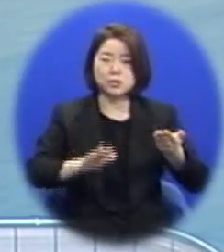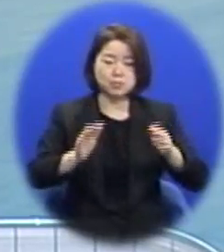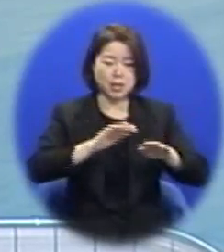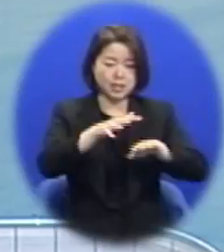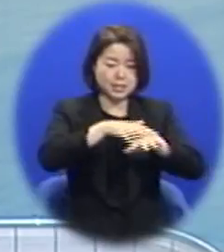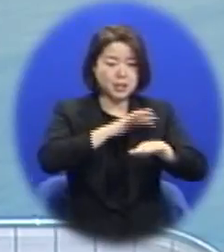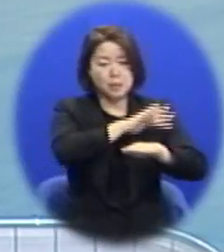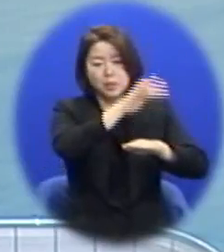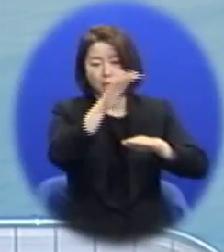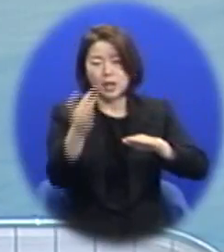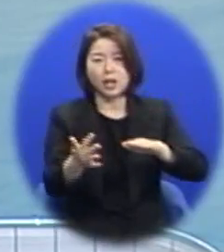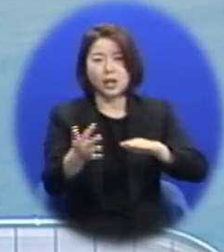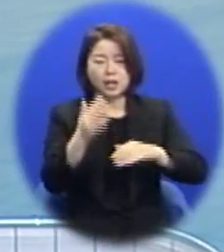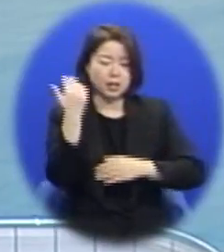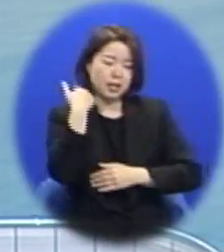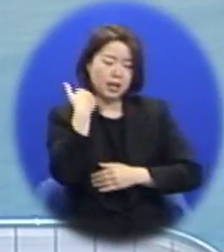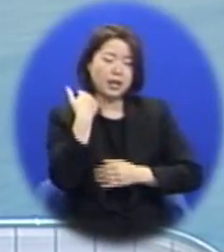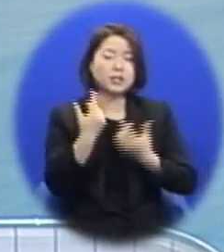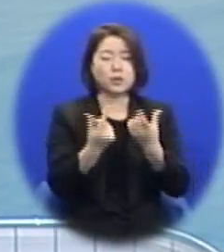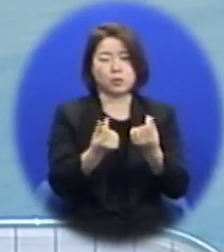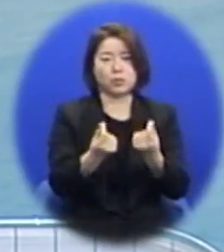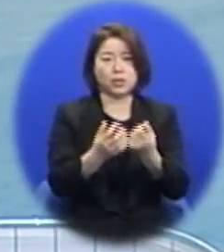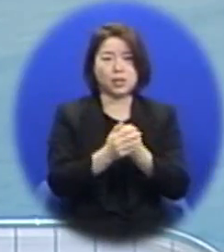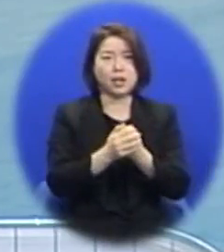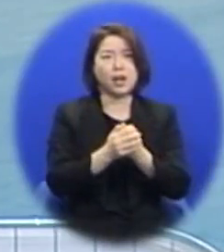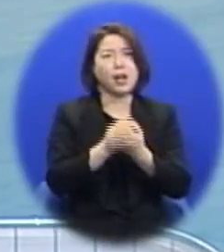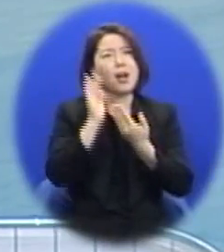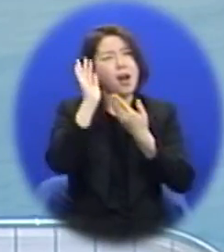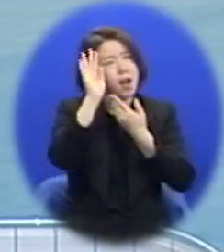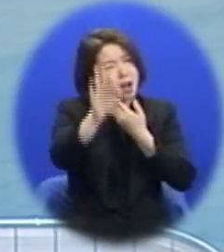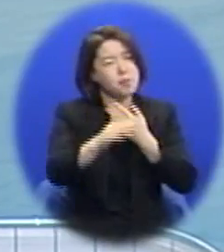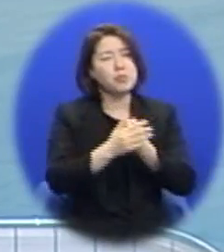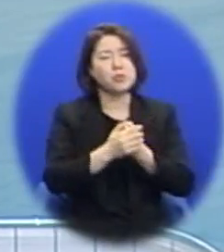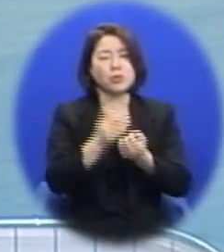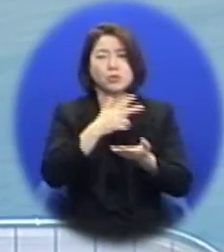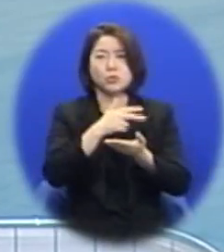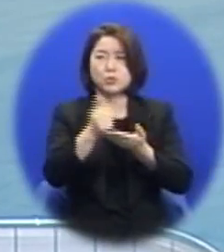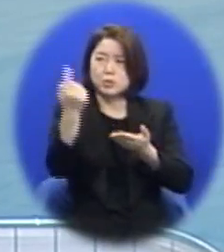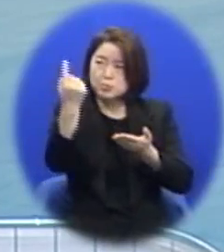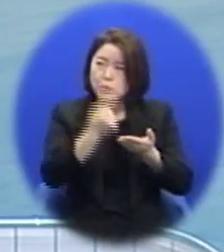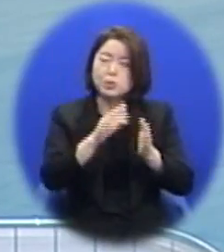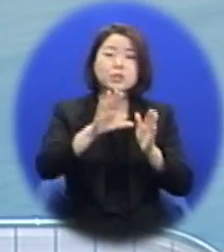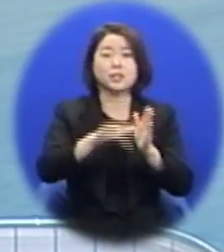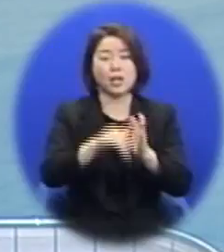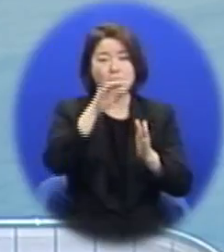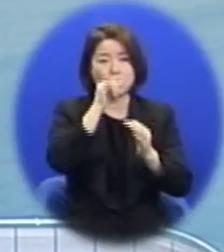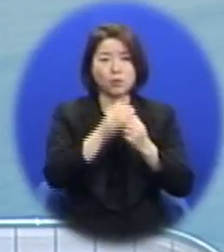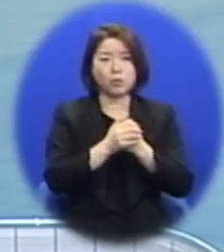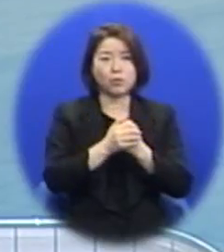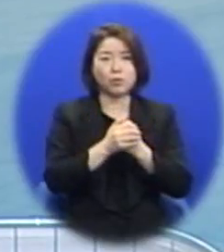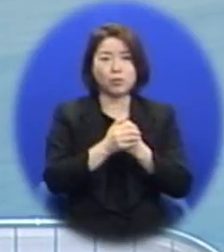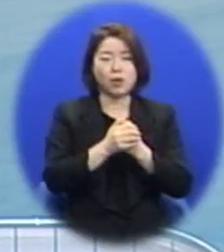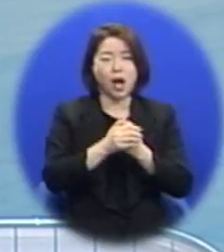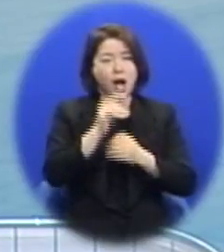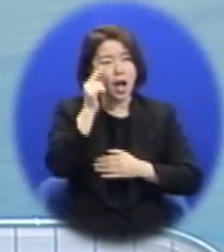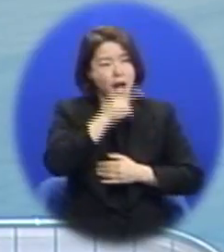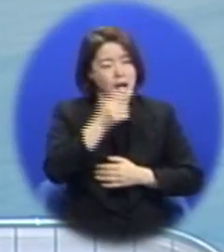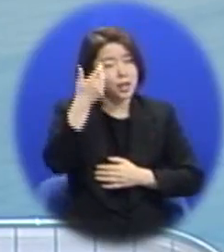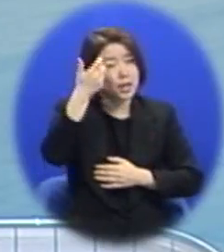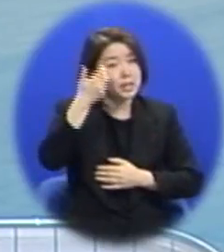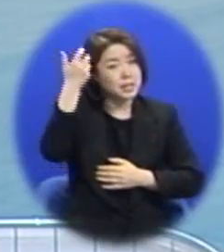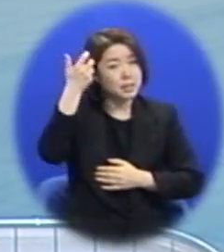아, 미래가 분명히 하나님의 심판의 때가 있고 우리 주님의 재림의 때가 있고 그리고 악한